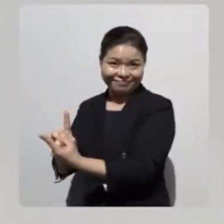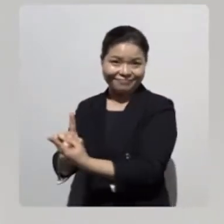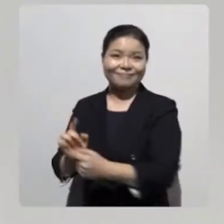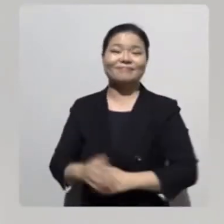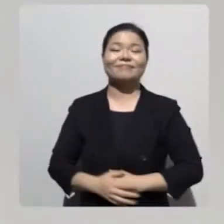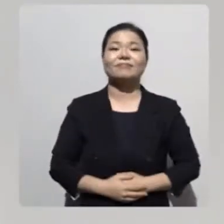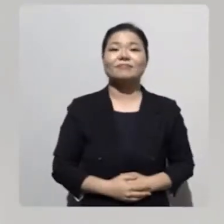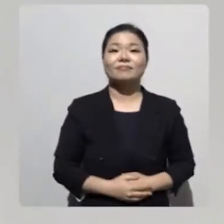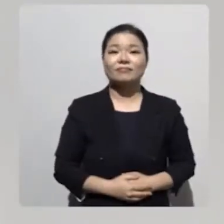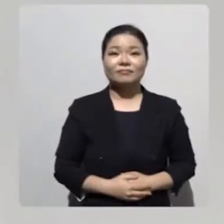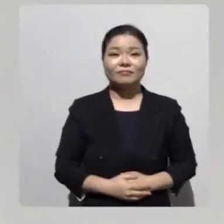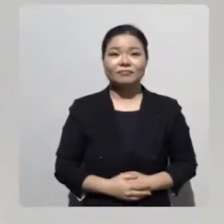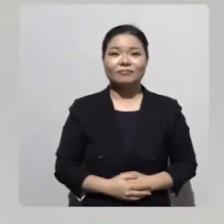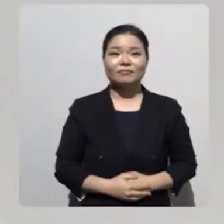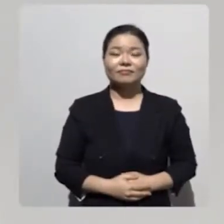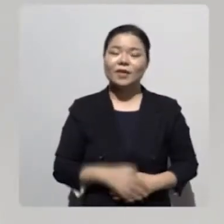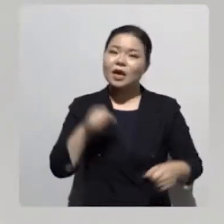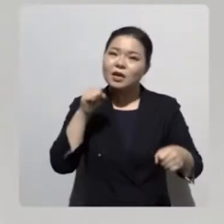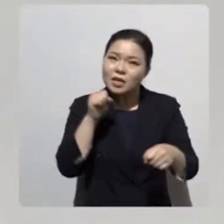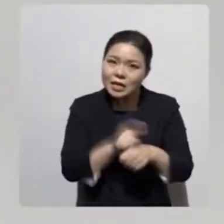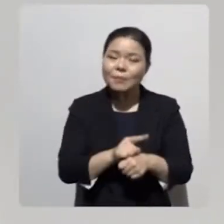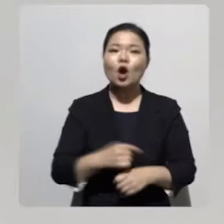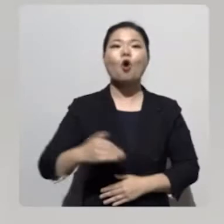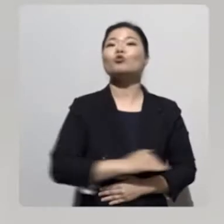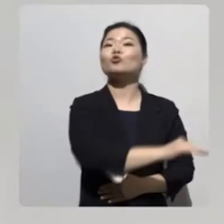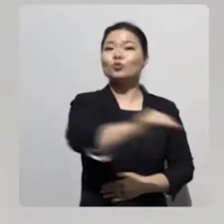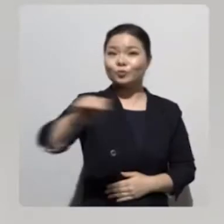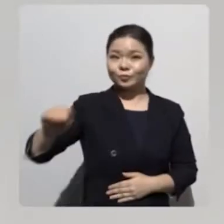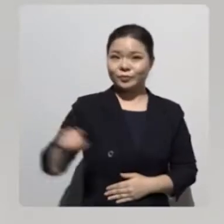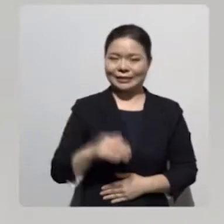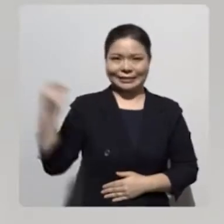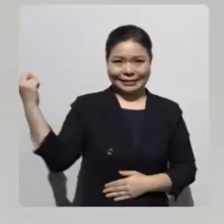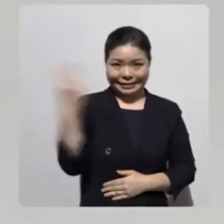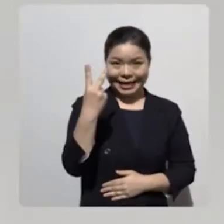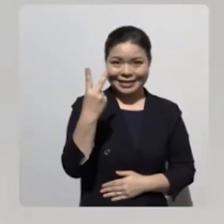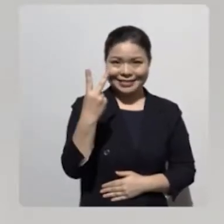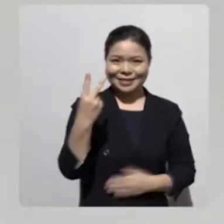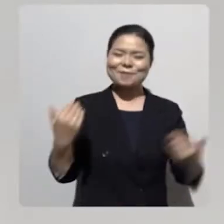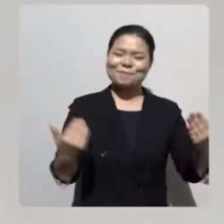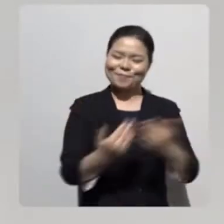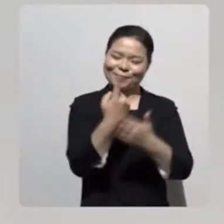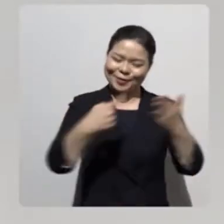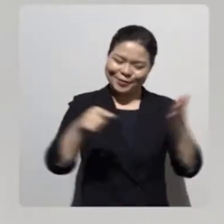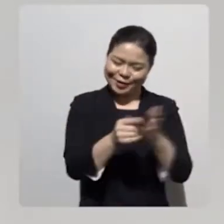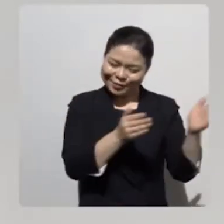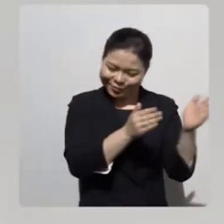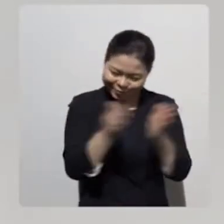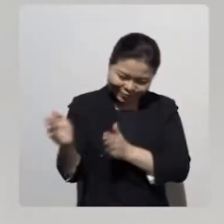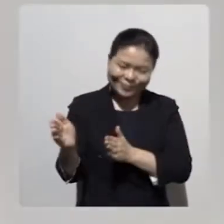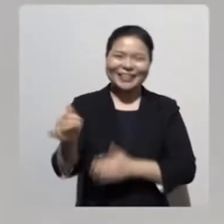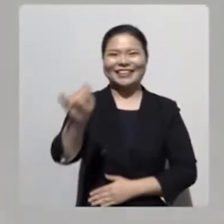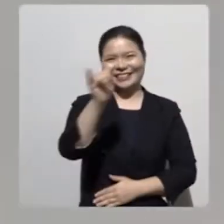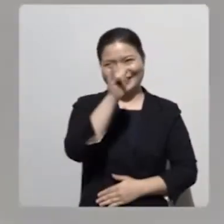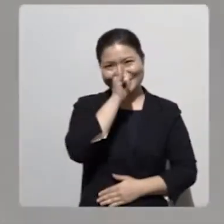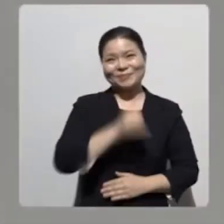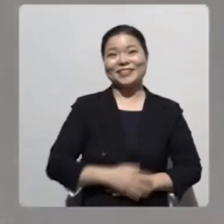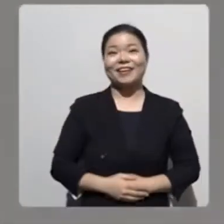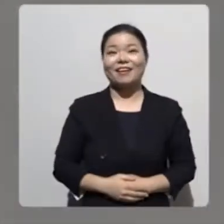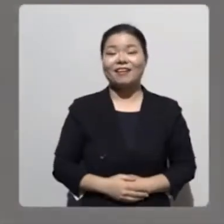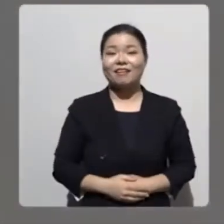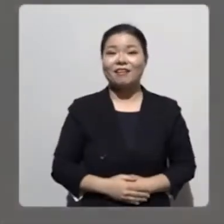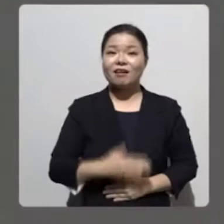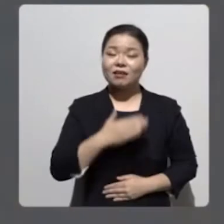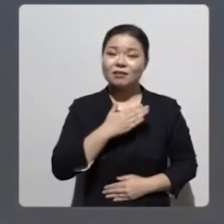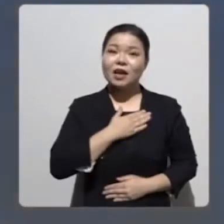보았습니다. 이미 우리는 다시 높이 오르기 위한 준비를 하고 있었습니다.